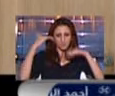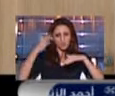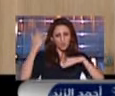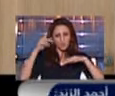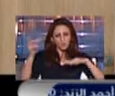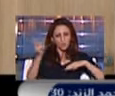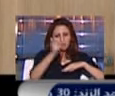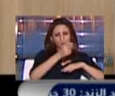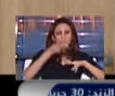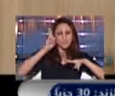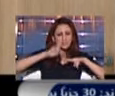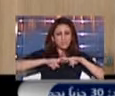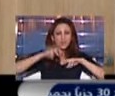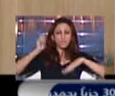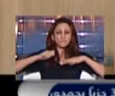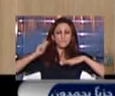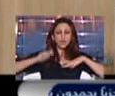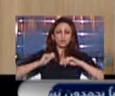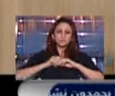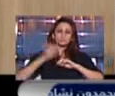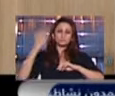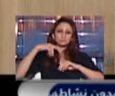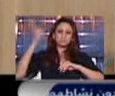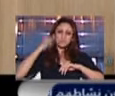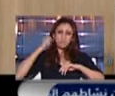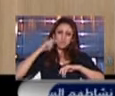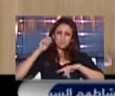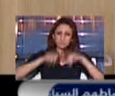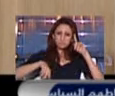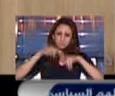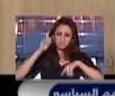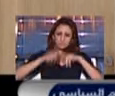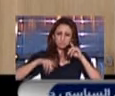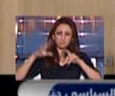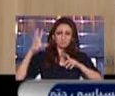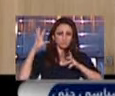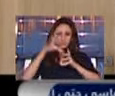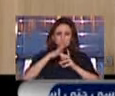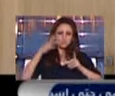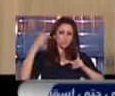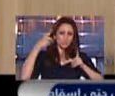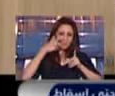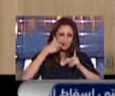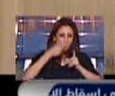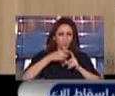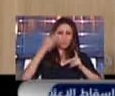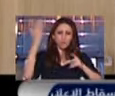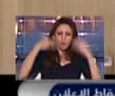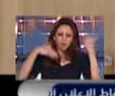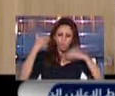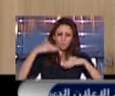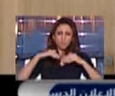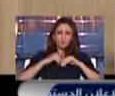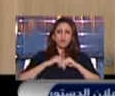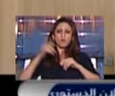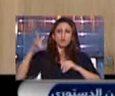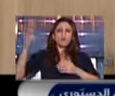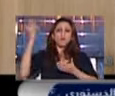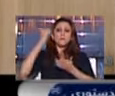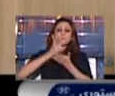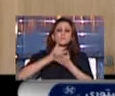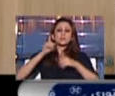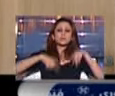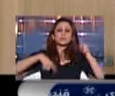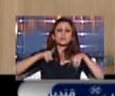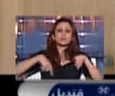المتظاهرين وجرائم الإرهاب التي ارتكبت ضد الثوار بواسطة كل من تولى منصبا